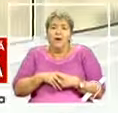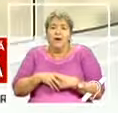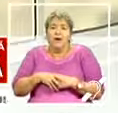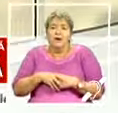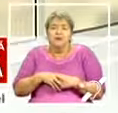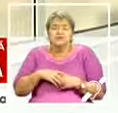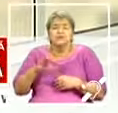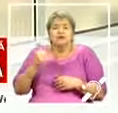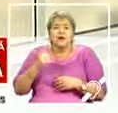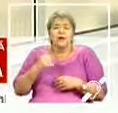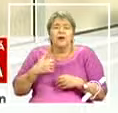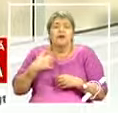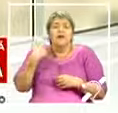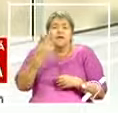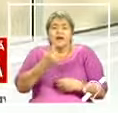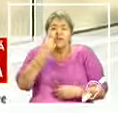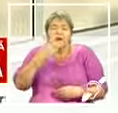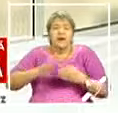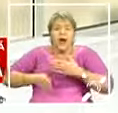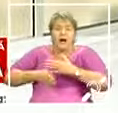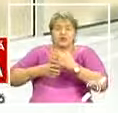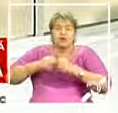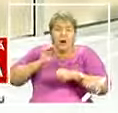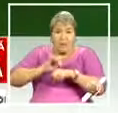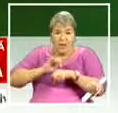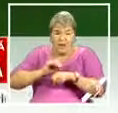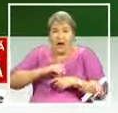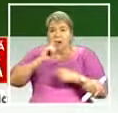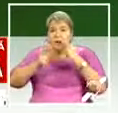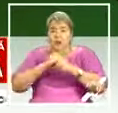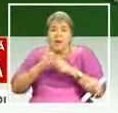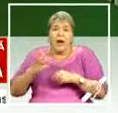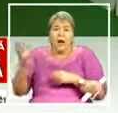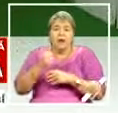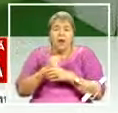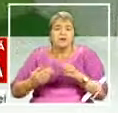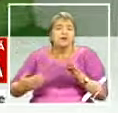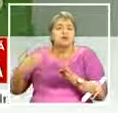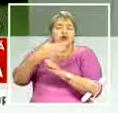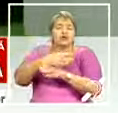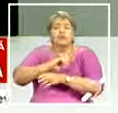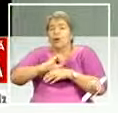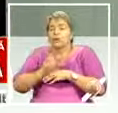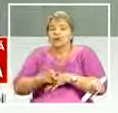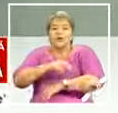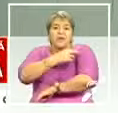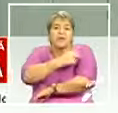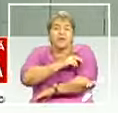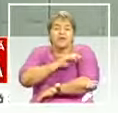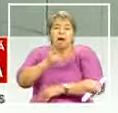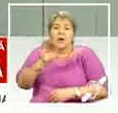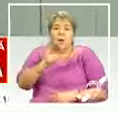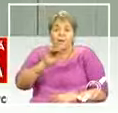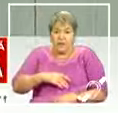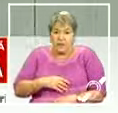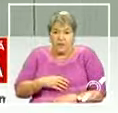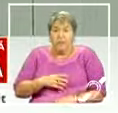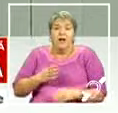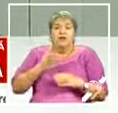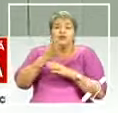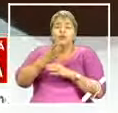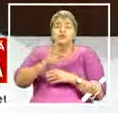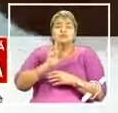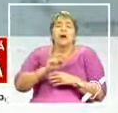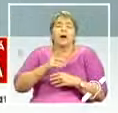ambulanță. A primit îngrijiri medicale, iar apoi a fost transferată la spitalul de pediatrie. A fost dusă direct